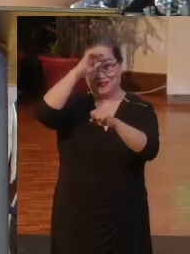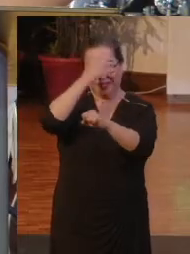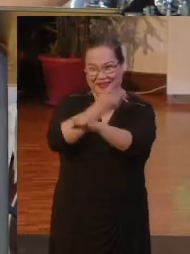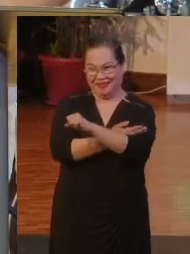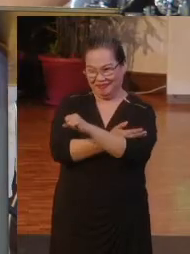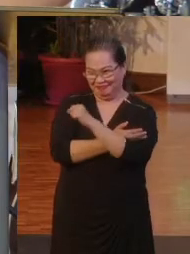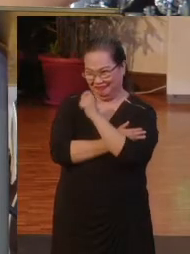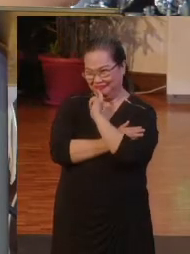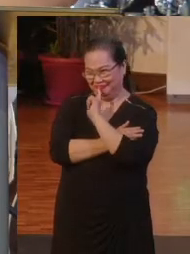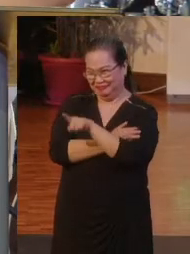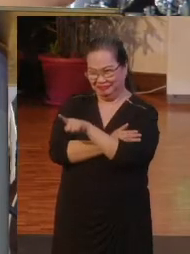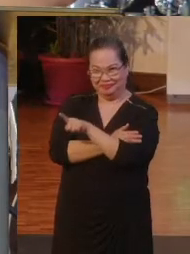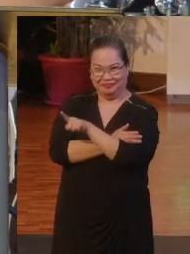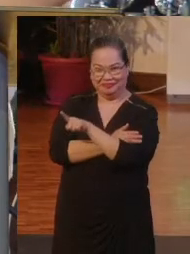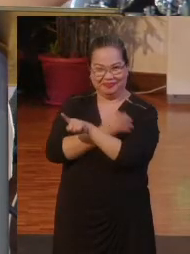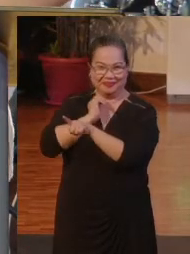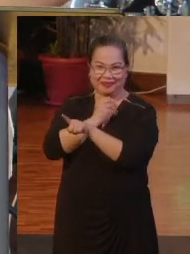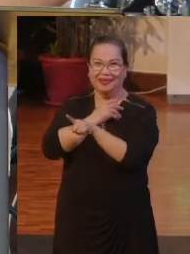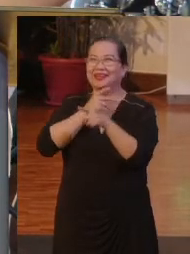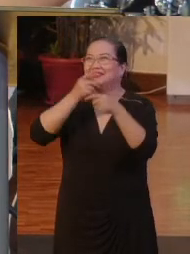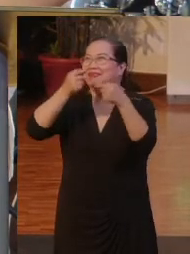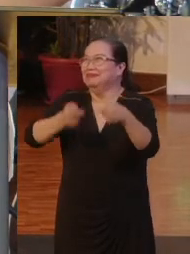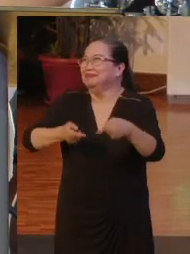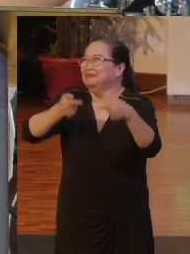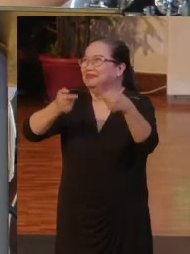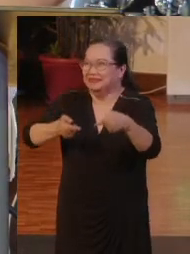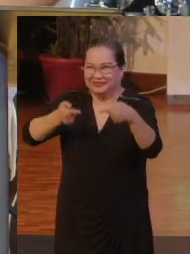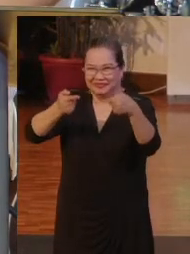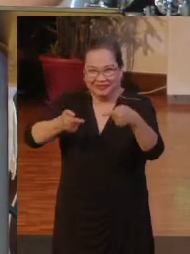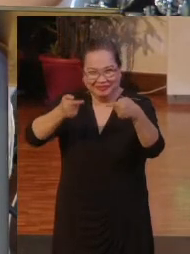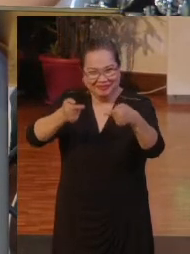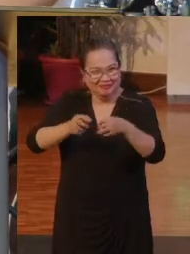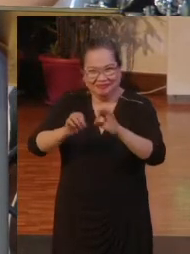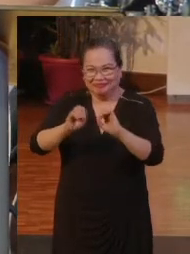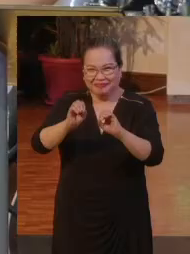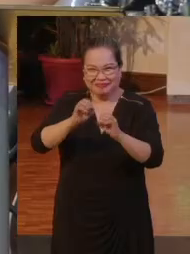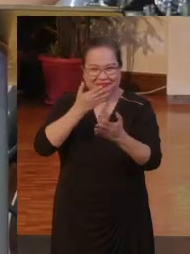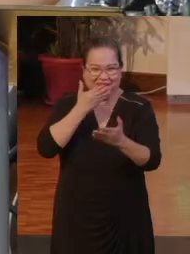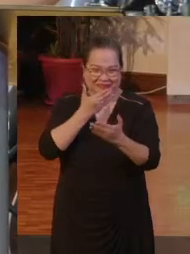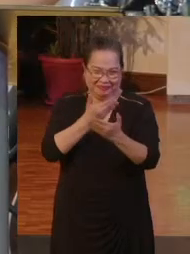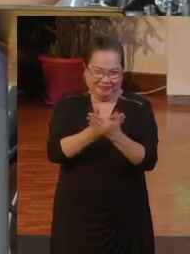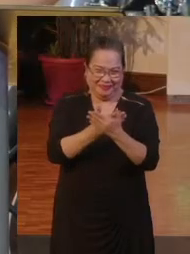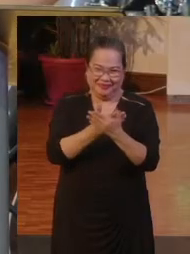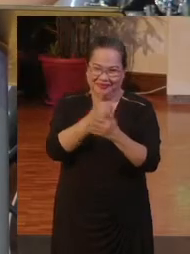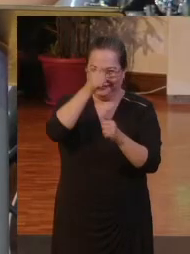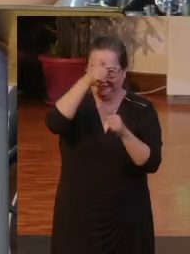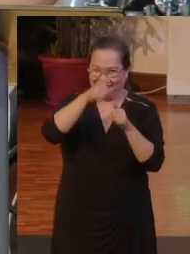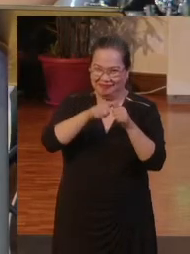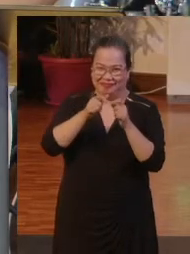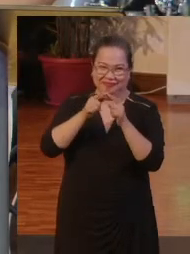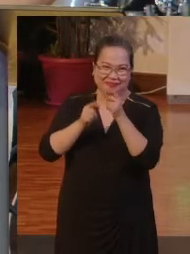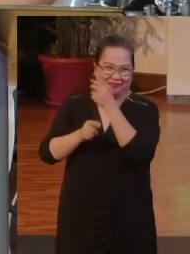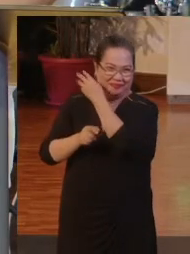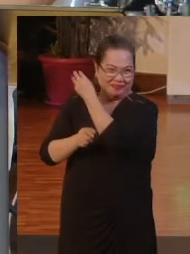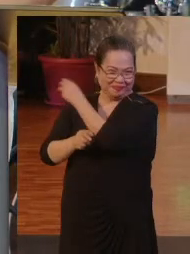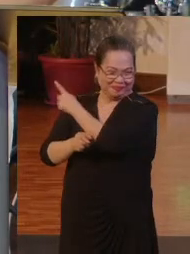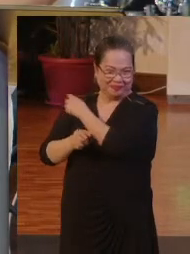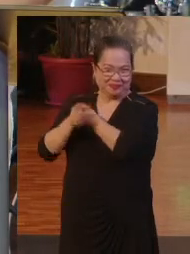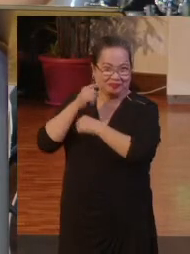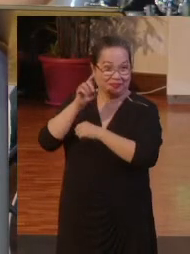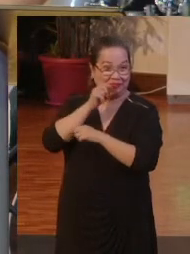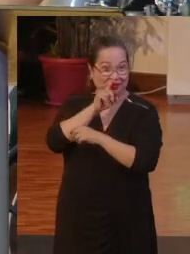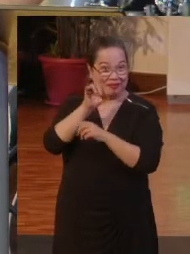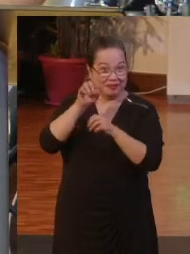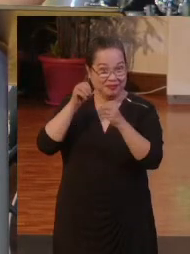no? Hindi ko na tinalo, no? Dahil maganda ang kanyang paalala sa akin. Sabi niya, imbis